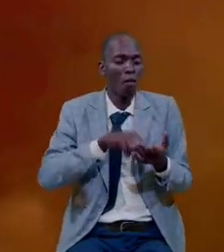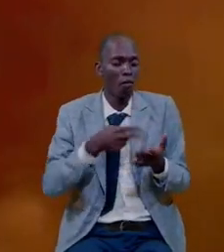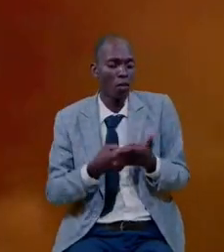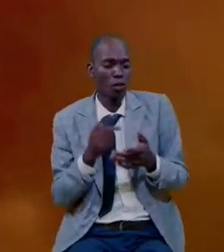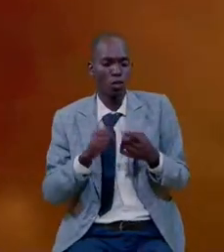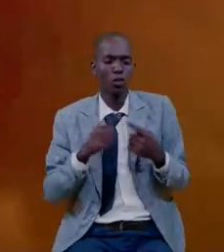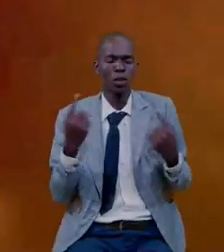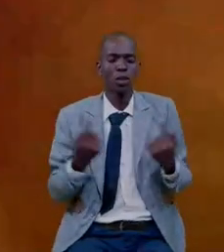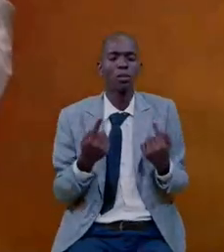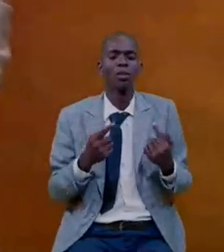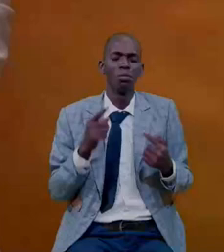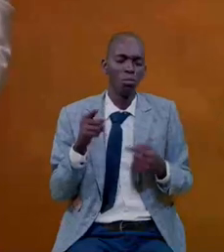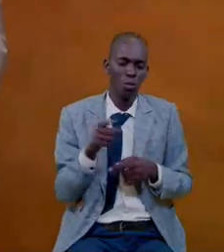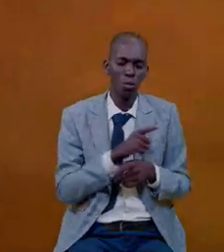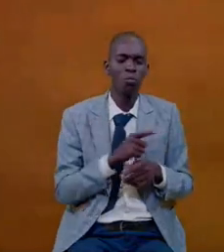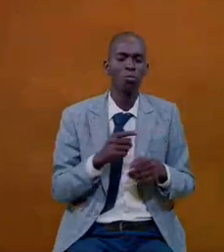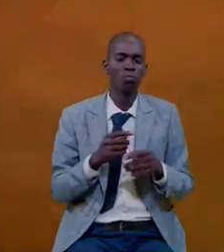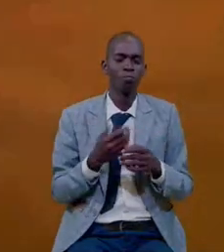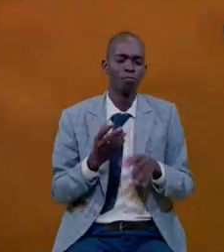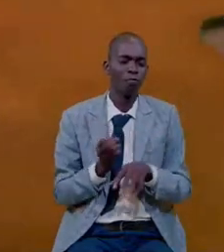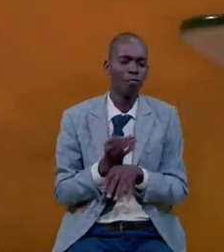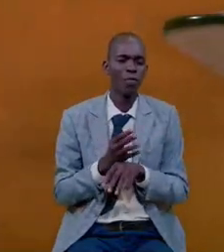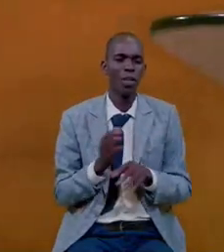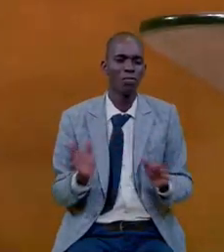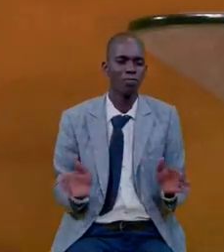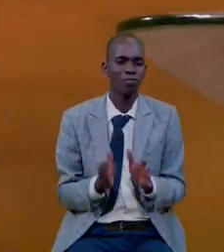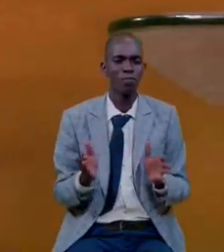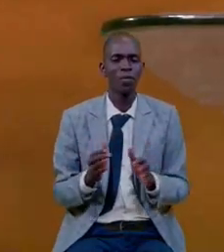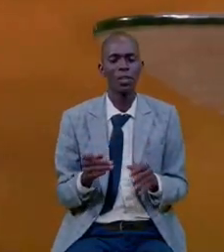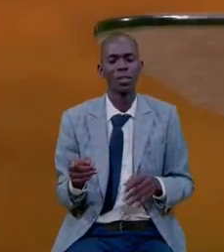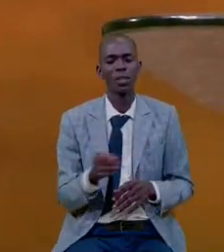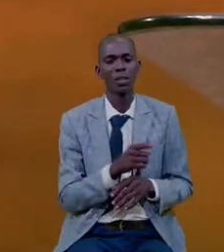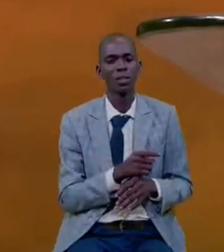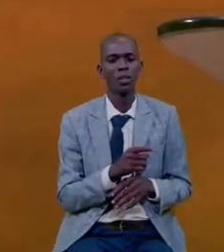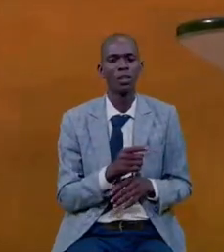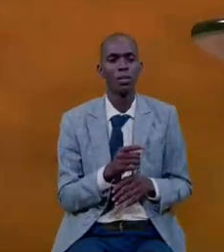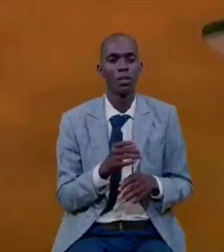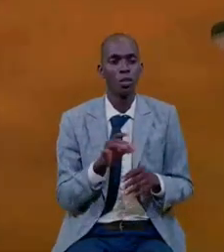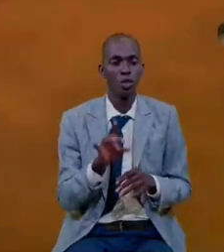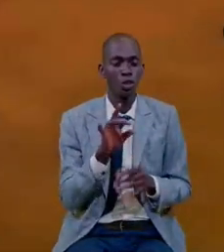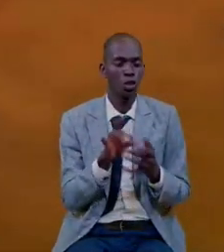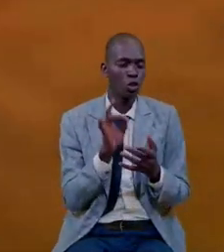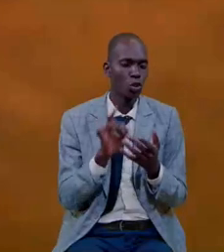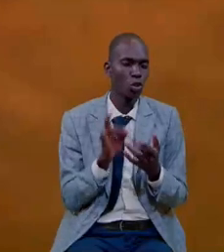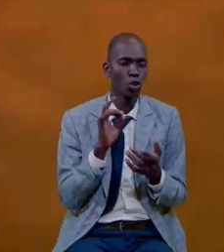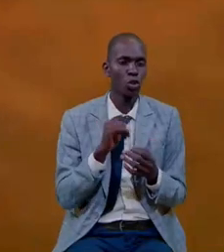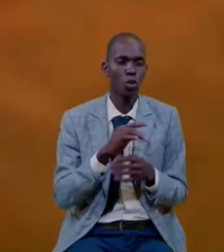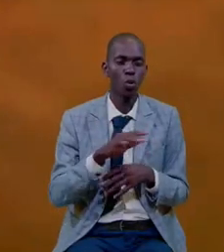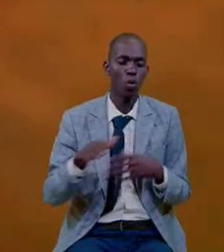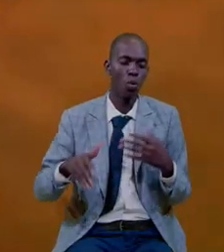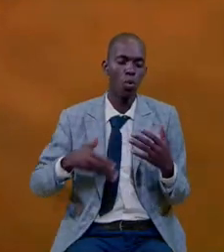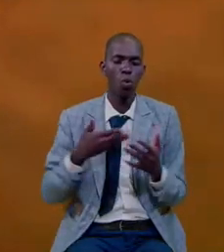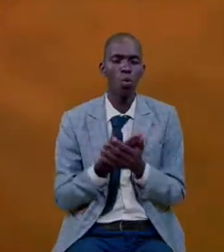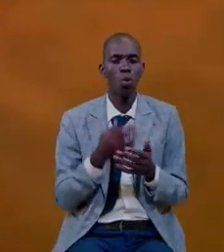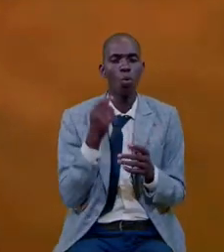veulent. Alors, j'aime l'encouragement. Moi, je choisis l'encouragement. Il faut choisir toute la parole de